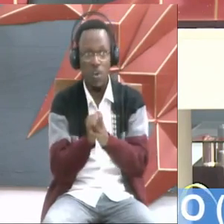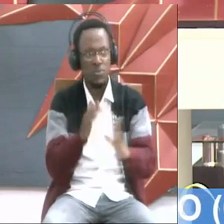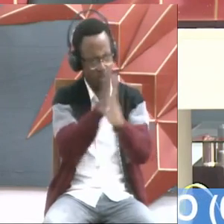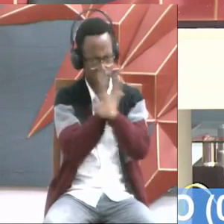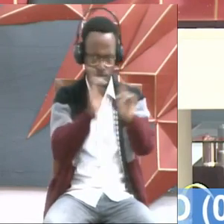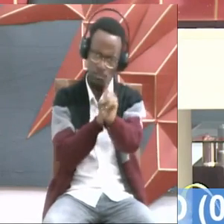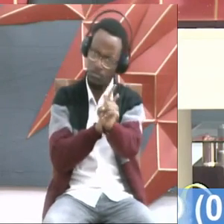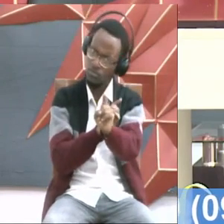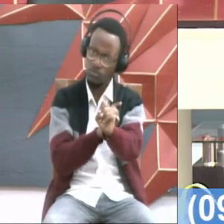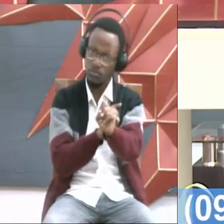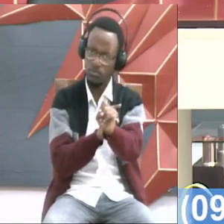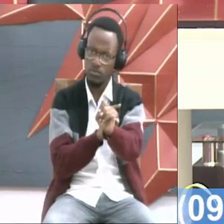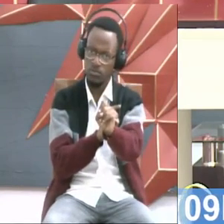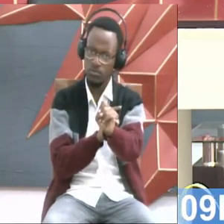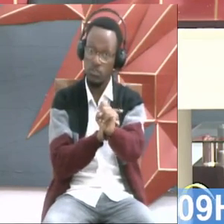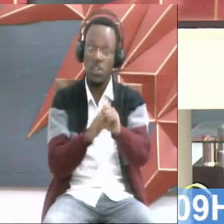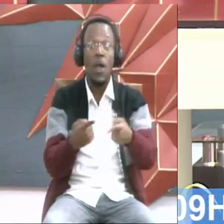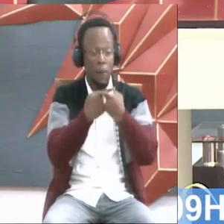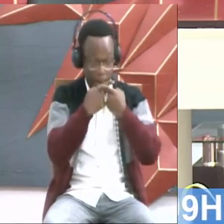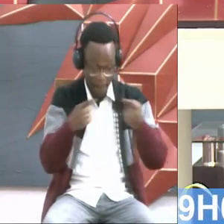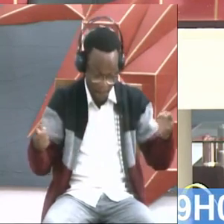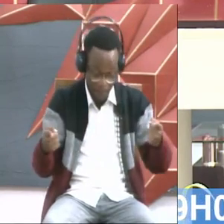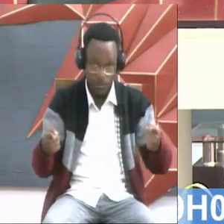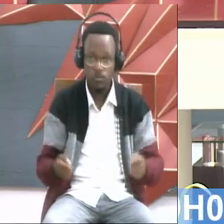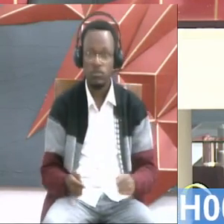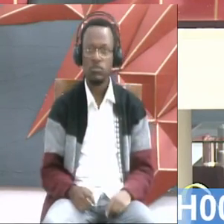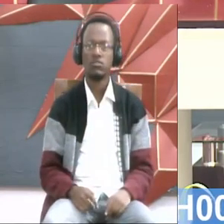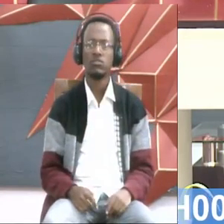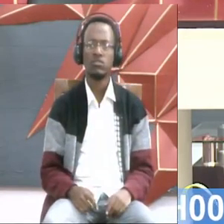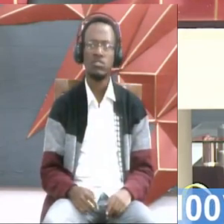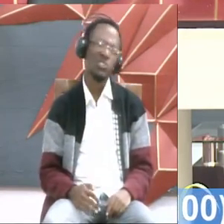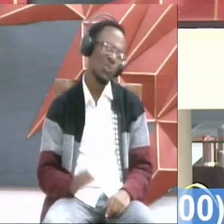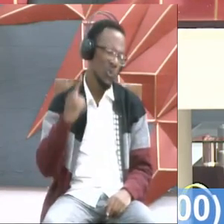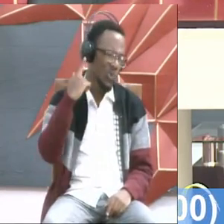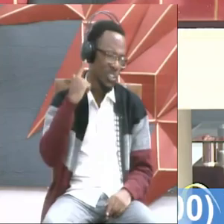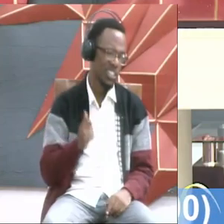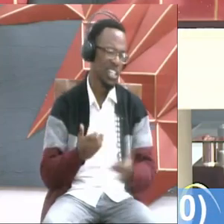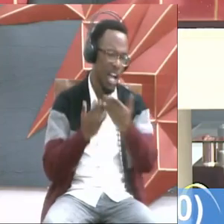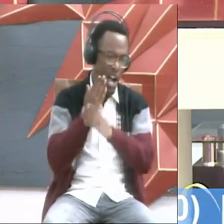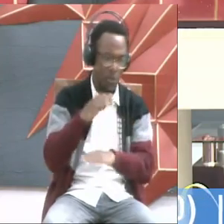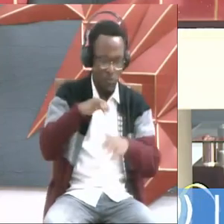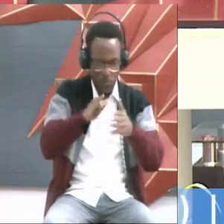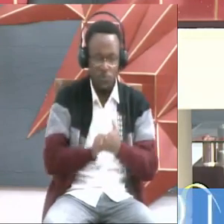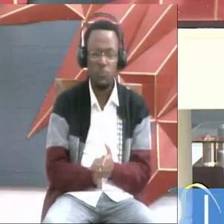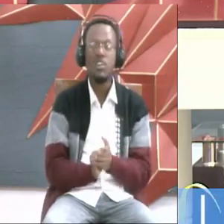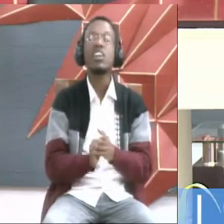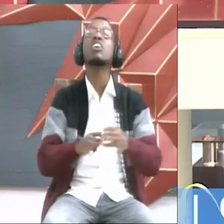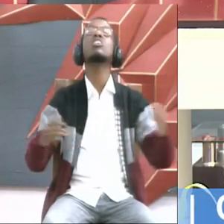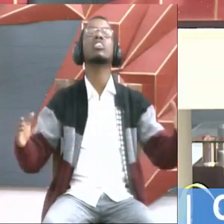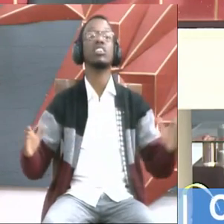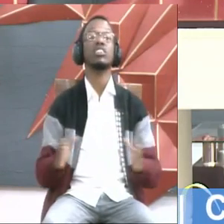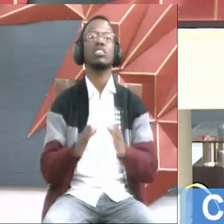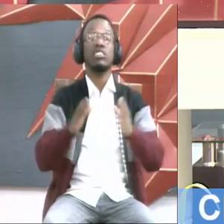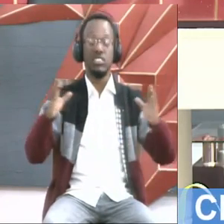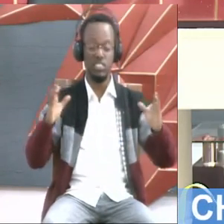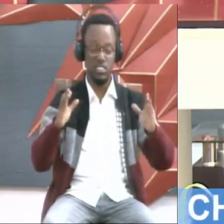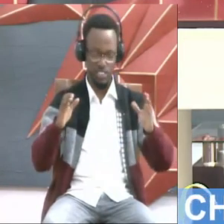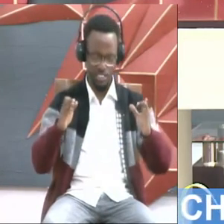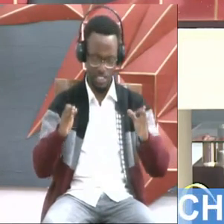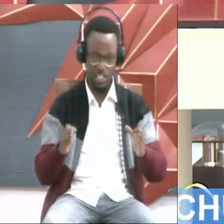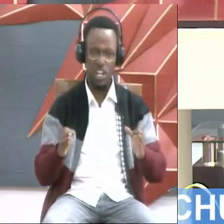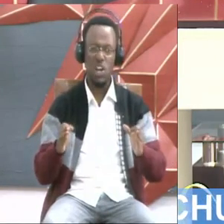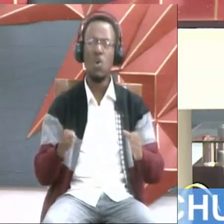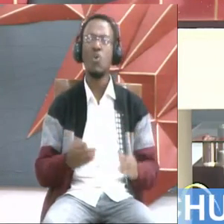oya. Habwo habeho kuvyumviranya kuvyumvirana igishika cishi mu mutima